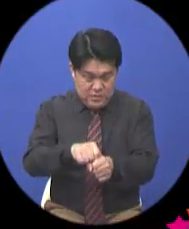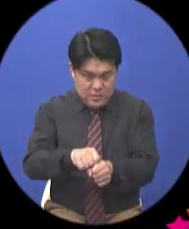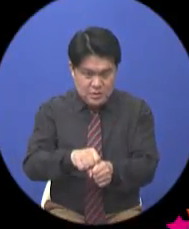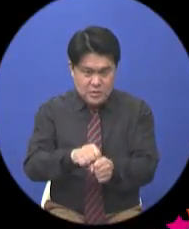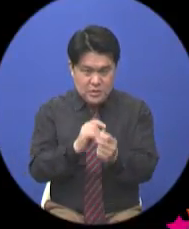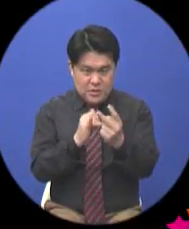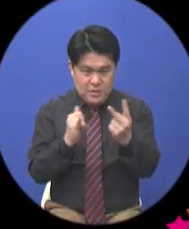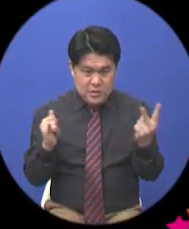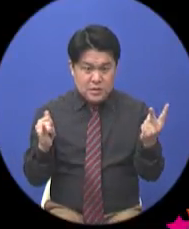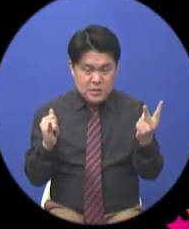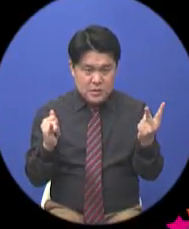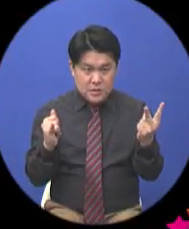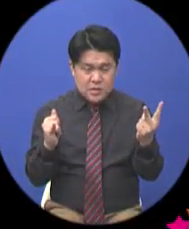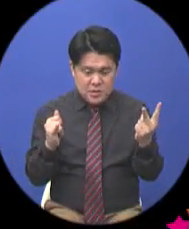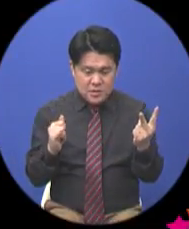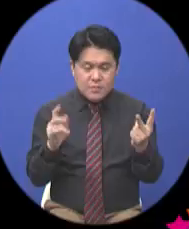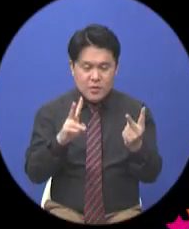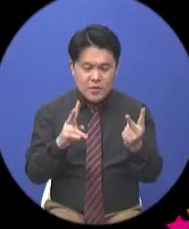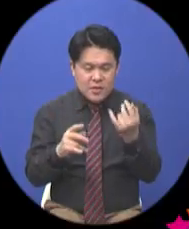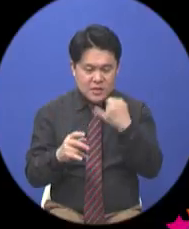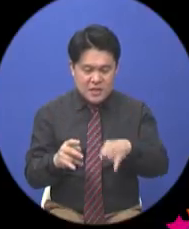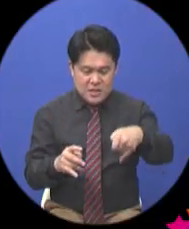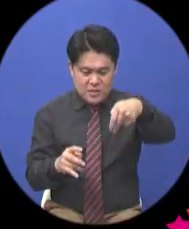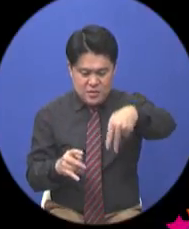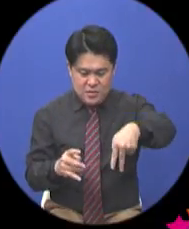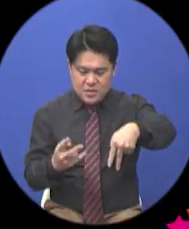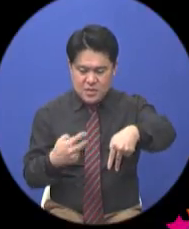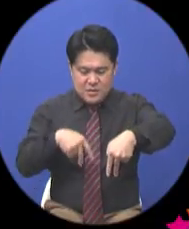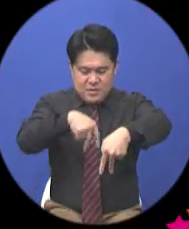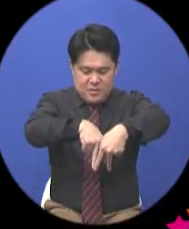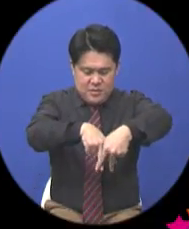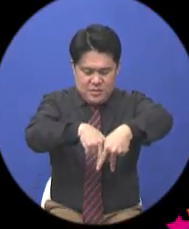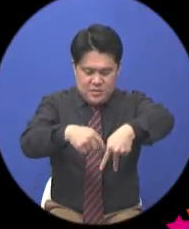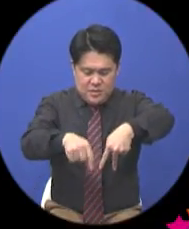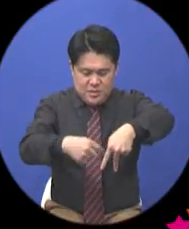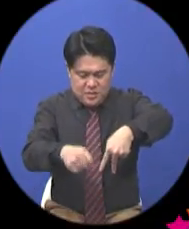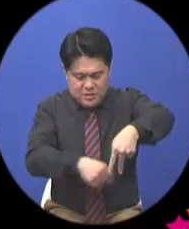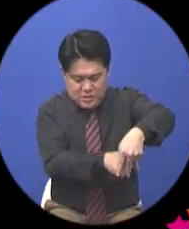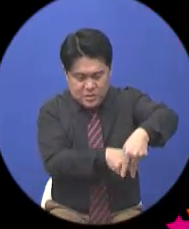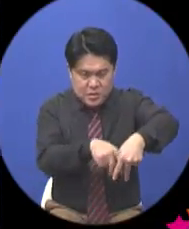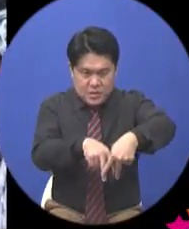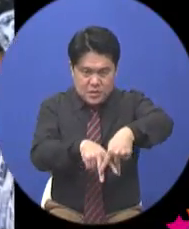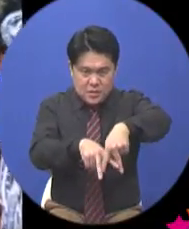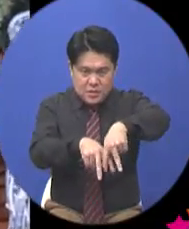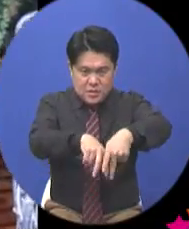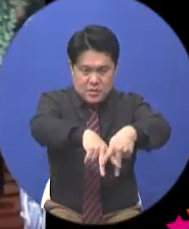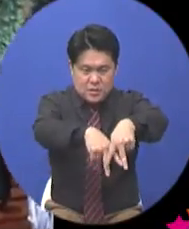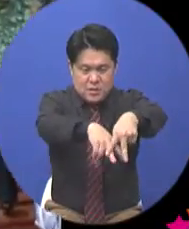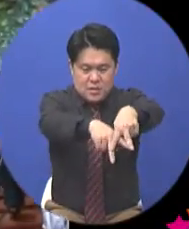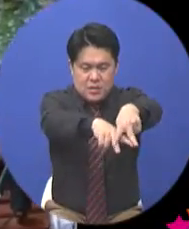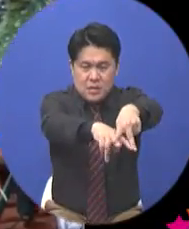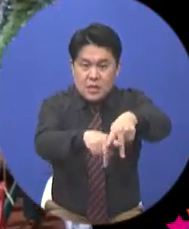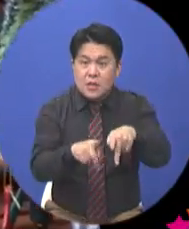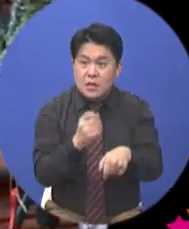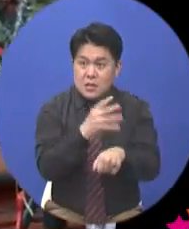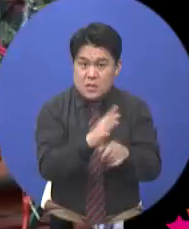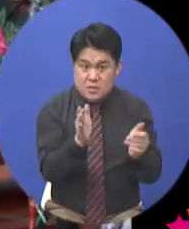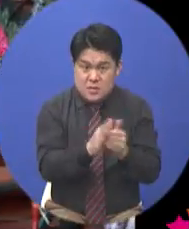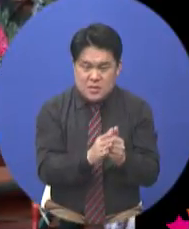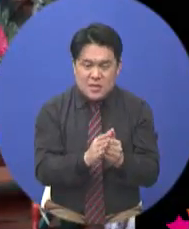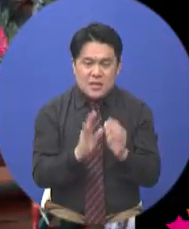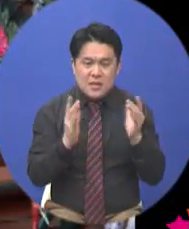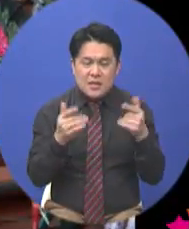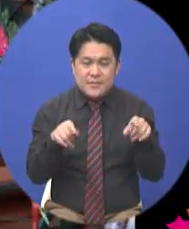2인 삼각처럼 발을 고정시켜서 함께 움직일 수 있는 도구를 구입해서 이제는 아이와